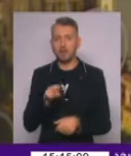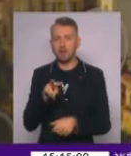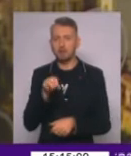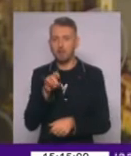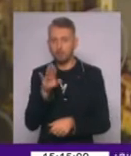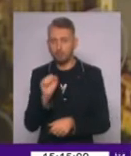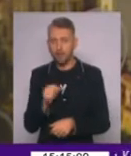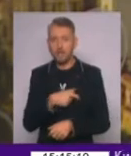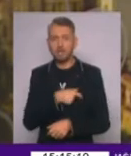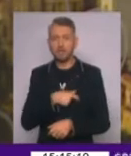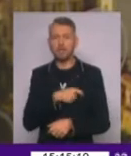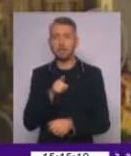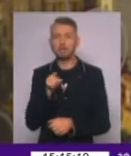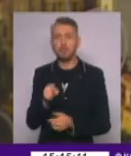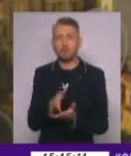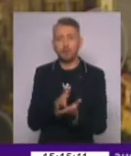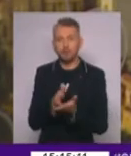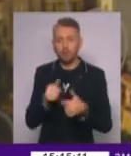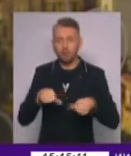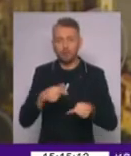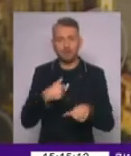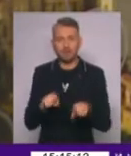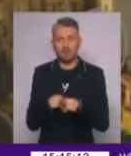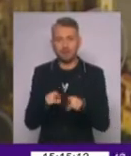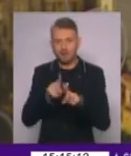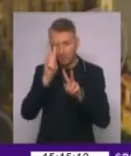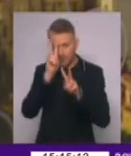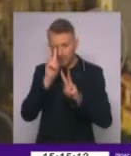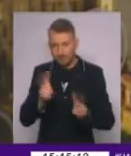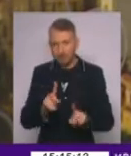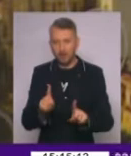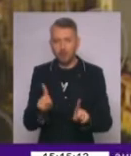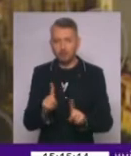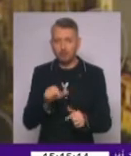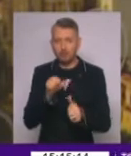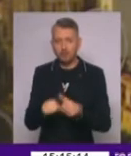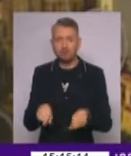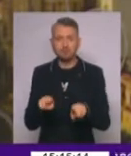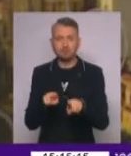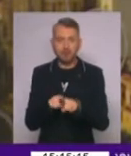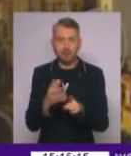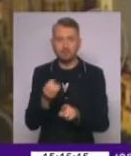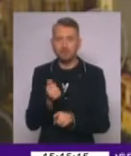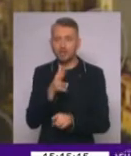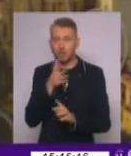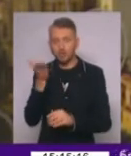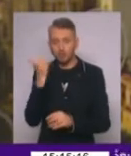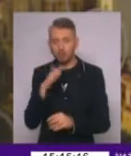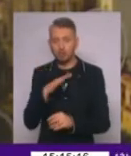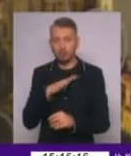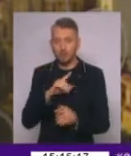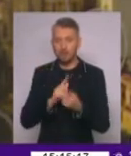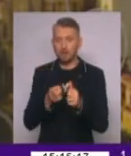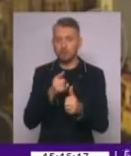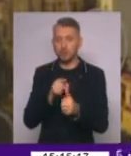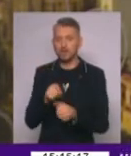от депутат з профільної комісії, і я так само не знали, що саме таким чином ще кілька років тому була перейменована ця